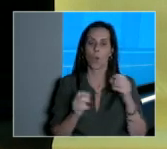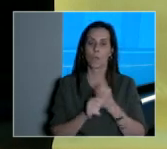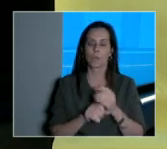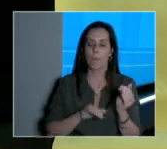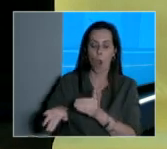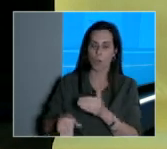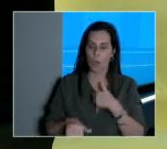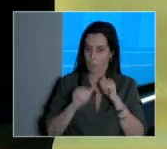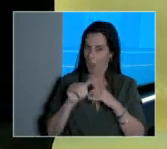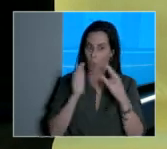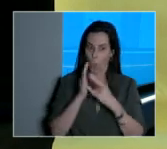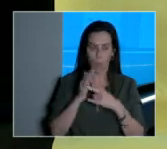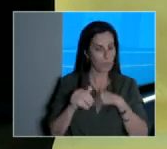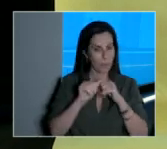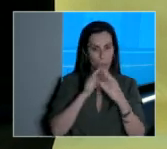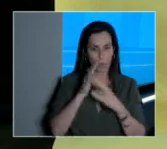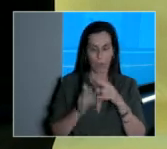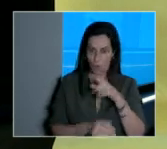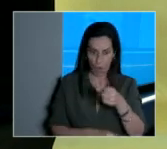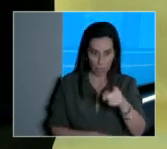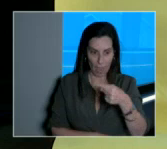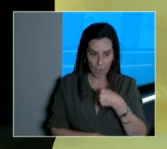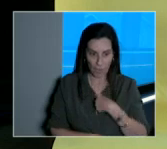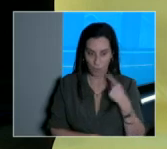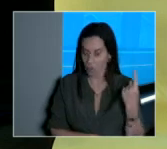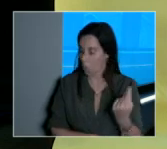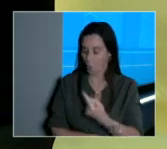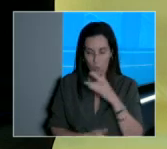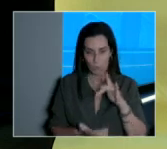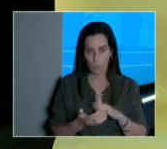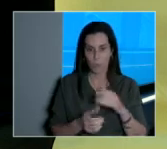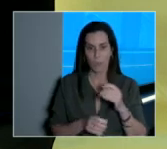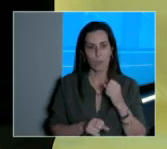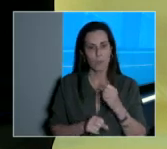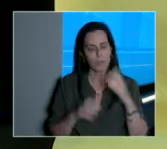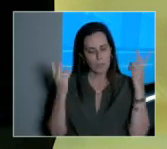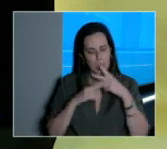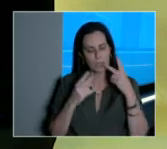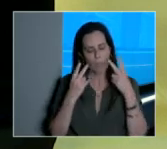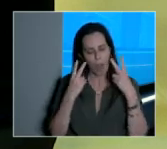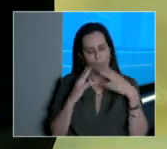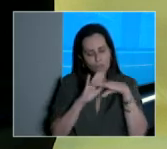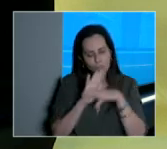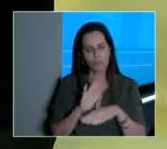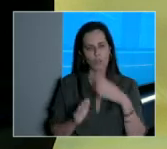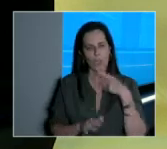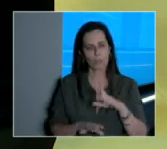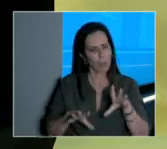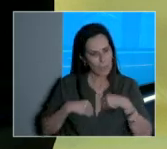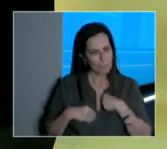במחשכים. אני בעד חוקה, אני בעד חוקה, אני בעד שאני ואתה וכל מי שנמצא פה נבוא ונסכים על ערכי היסוד המכוננים של מדינת